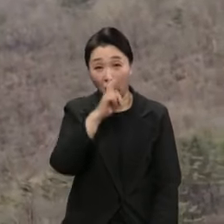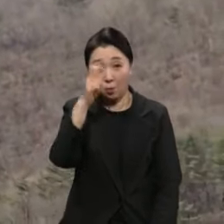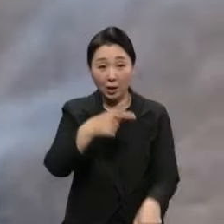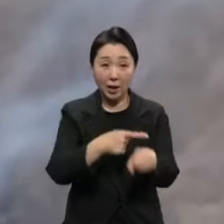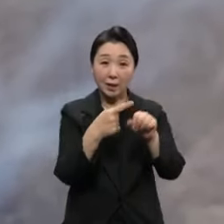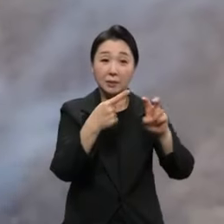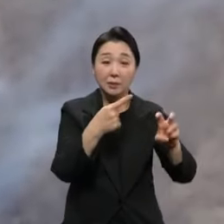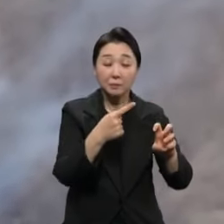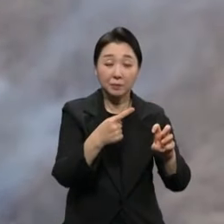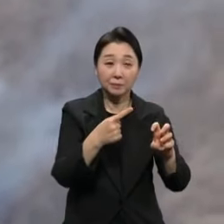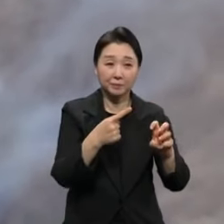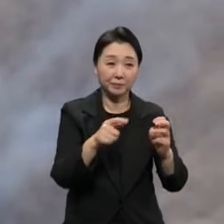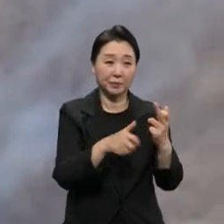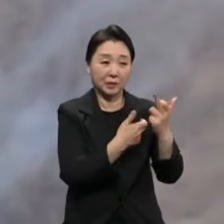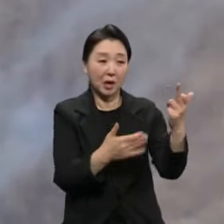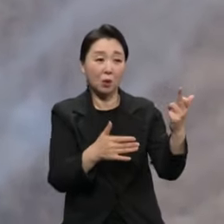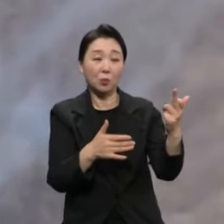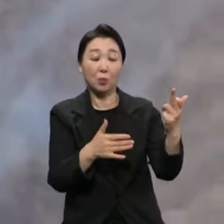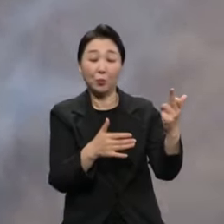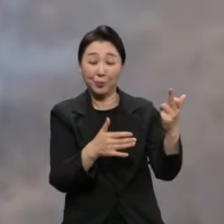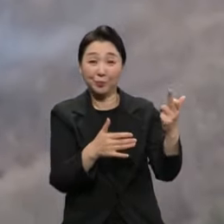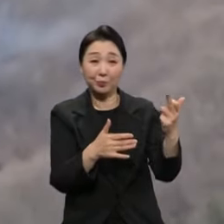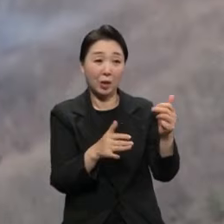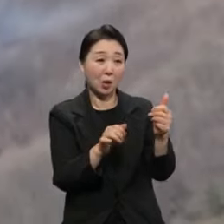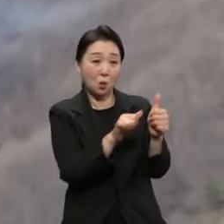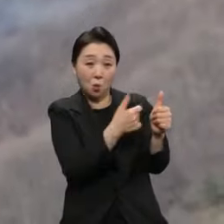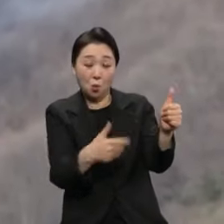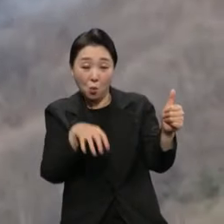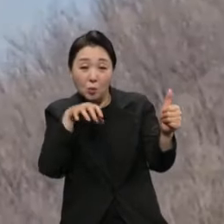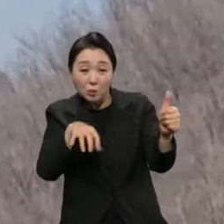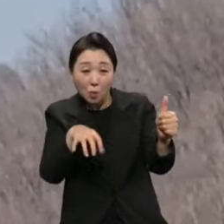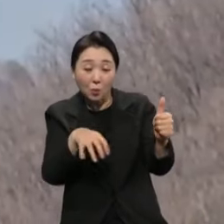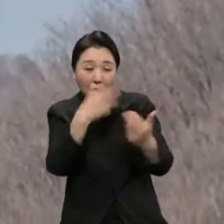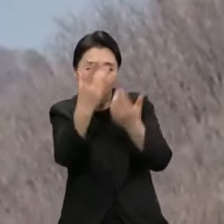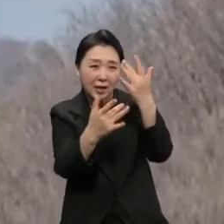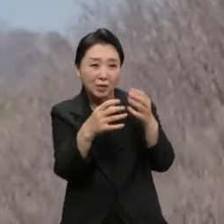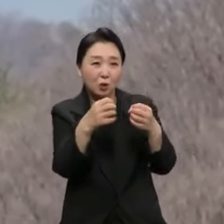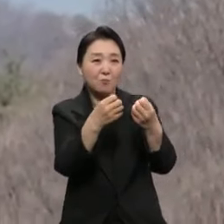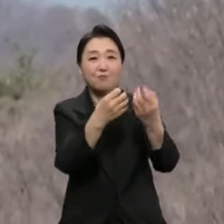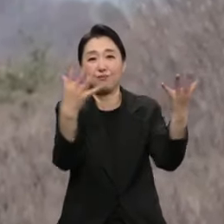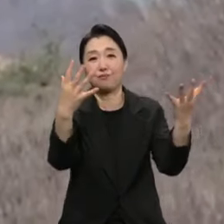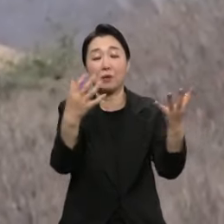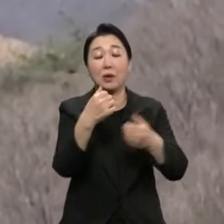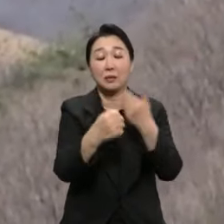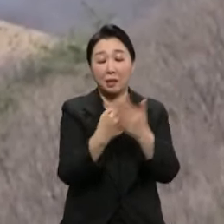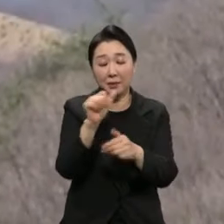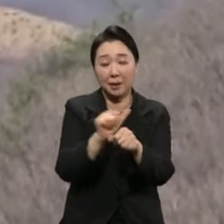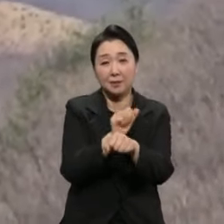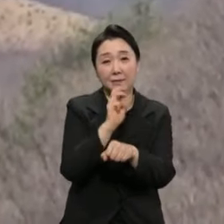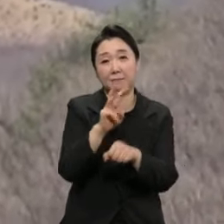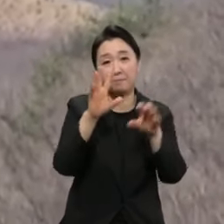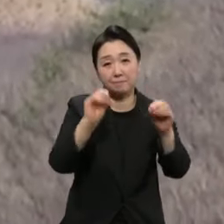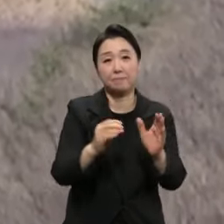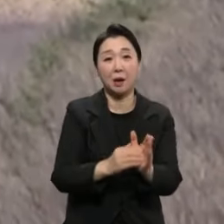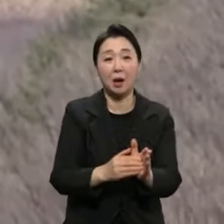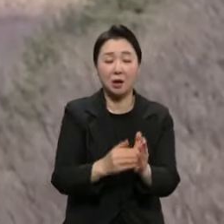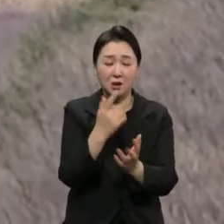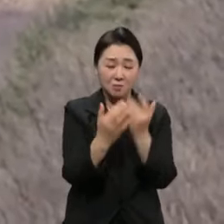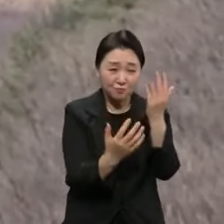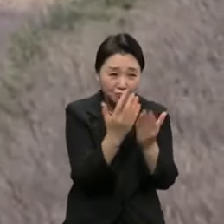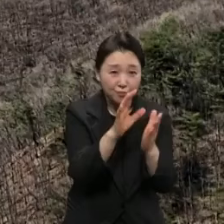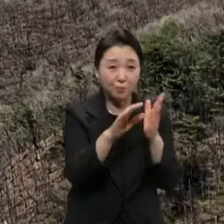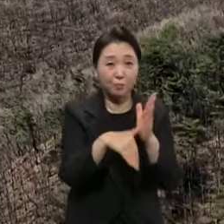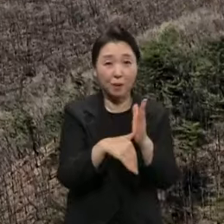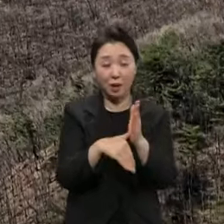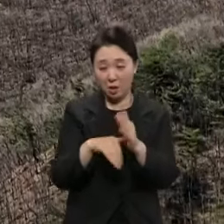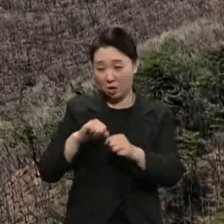강원도 홍천군 남면에 있는 군사격훈련장의 야산에서 불이 나 5시간 반 만에 꺼졌습니다. 불이 날 당시